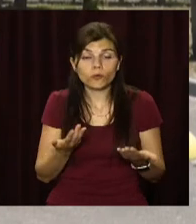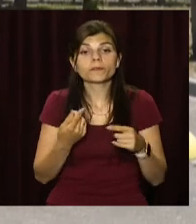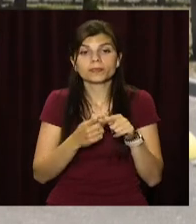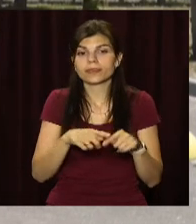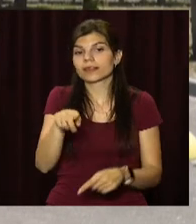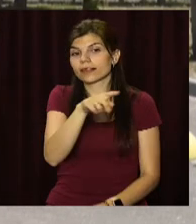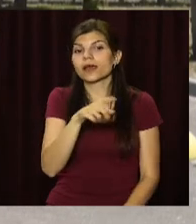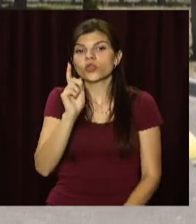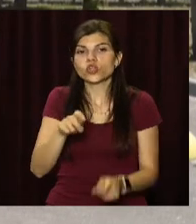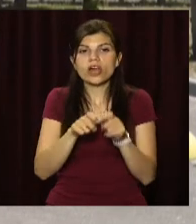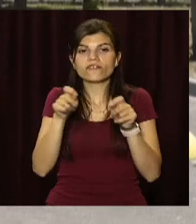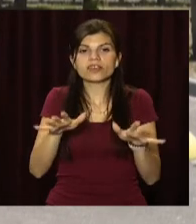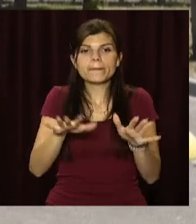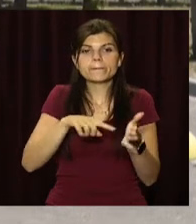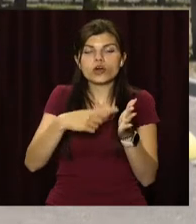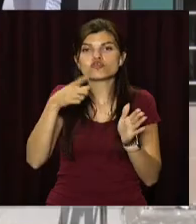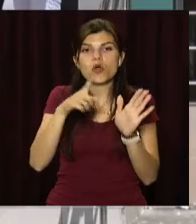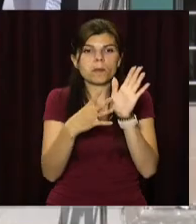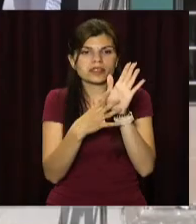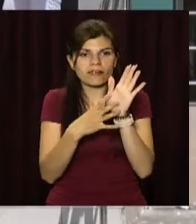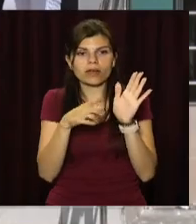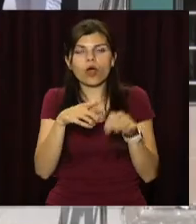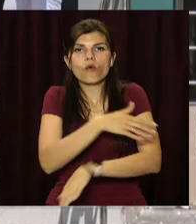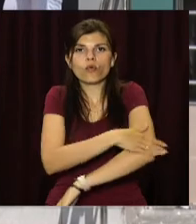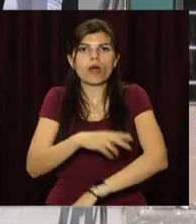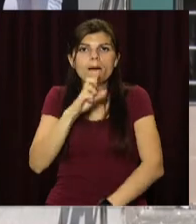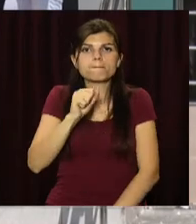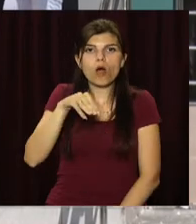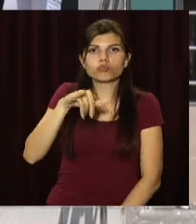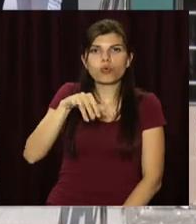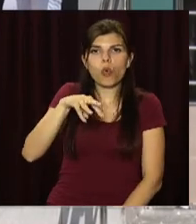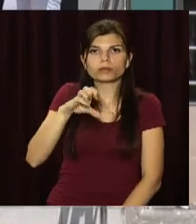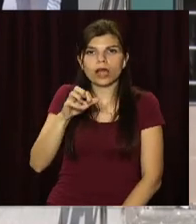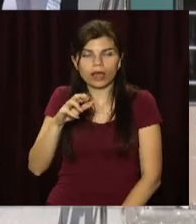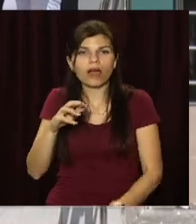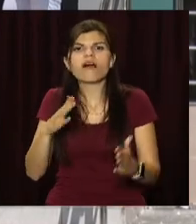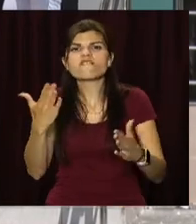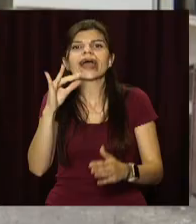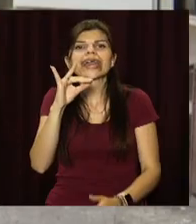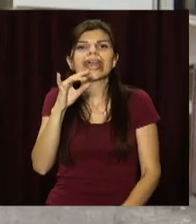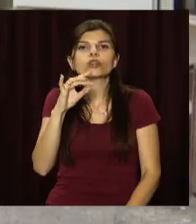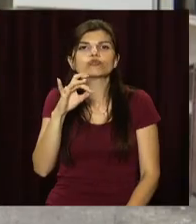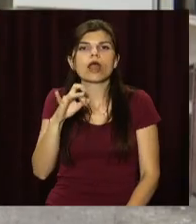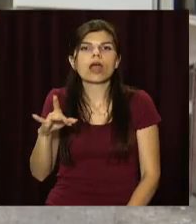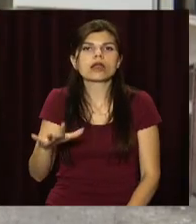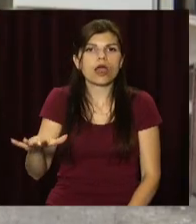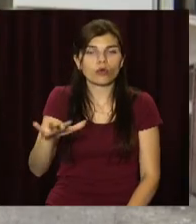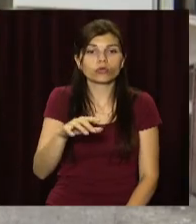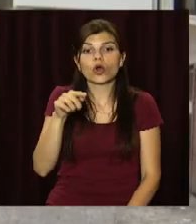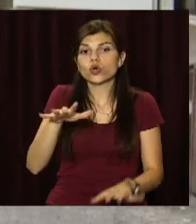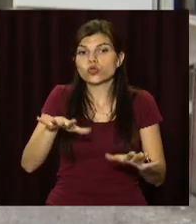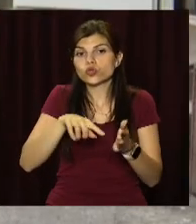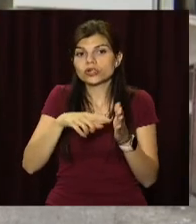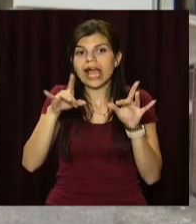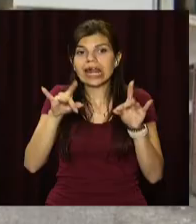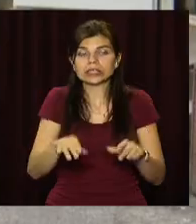первинної медико-санітарної допомоги номер 9, що по вулиці Батумській, 13, індустріального району міста. Точки реєстрації тут